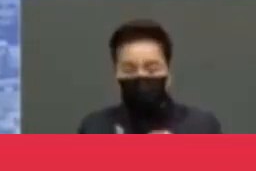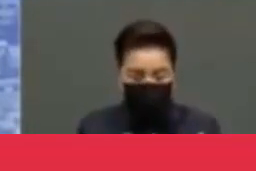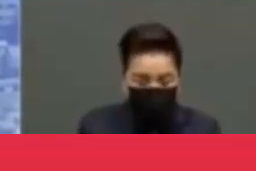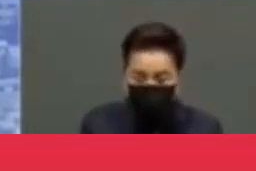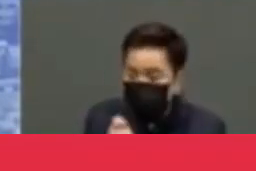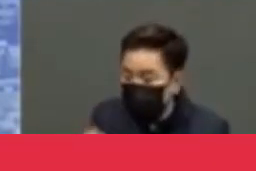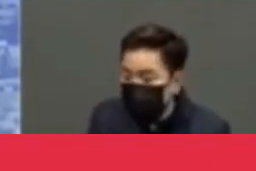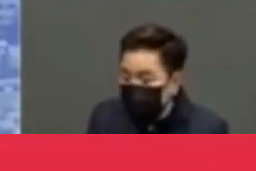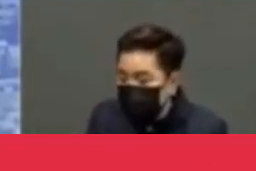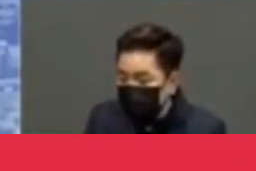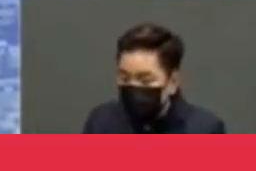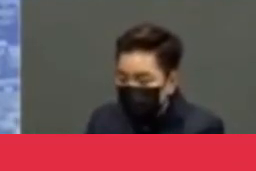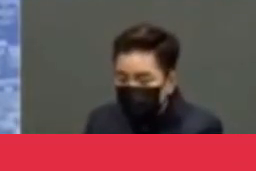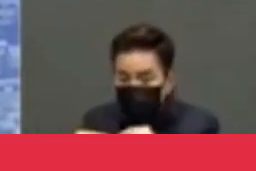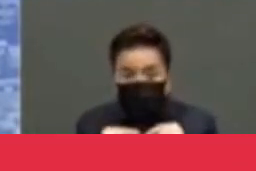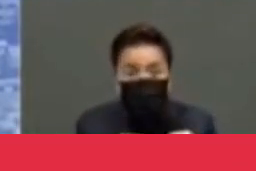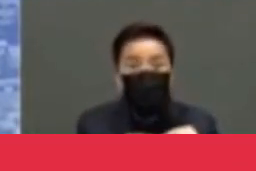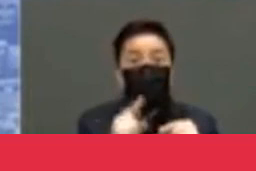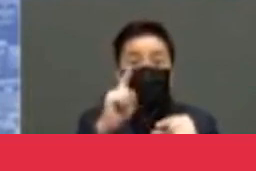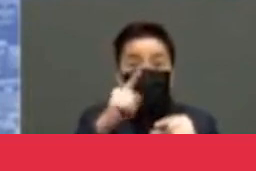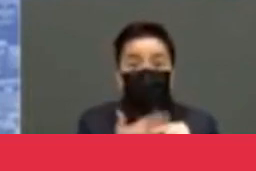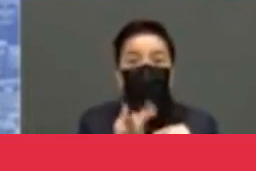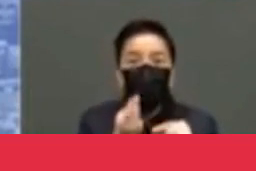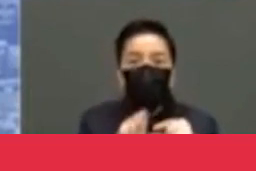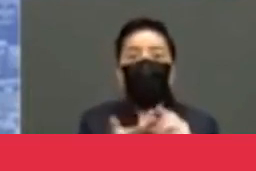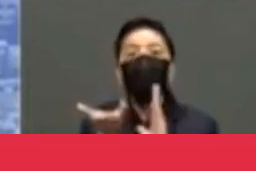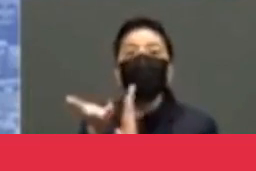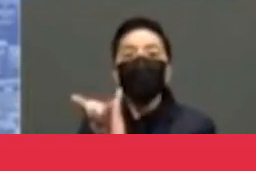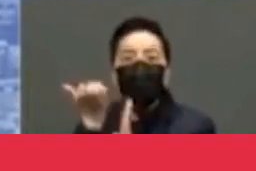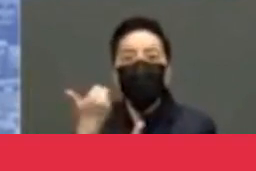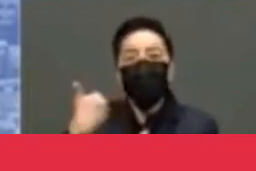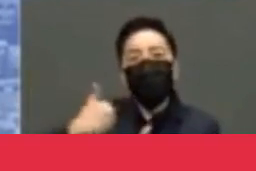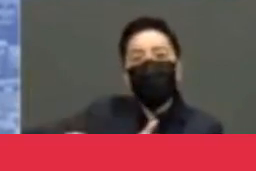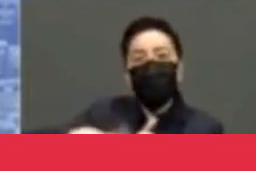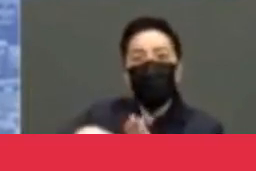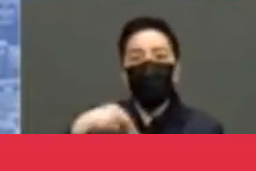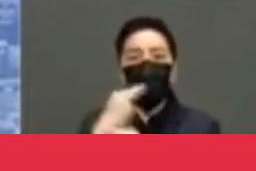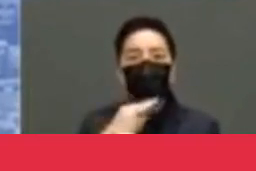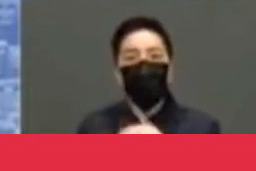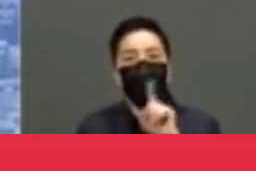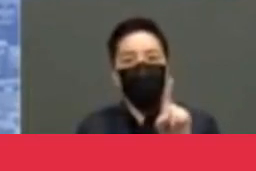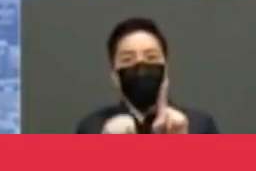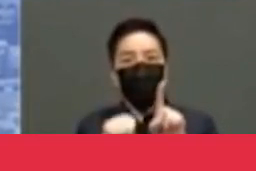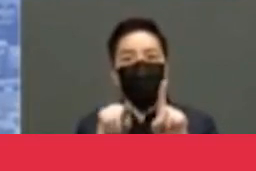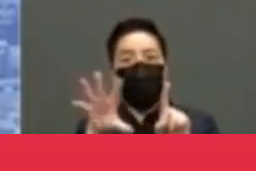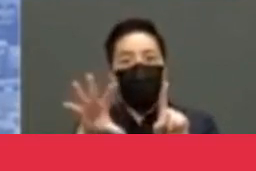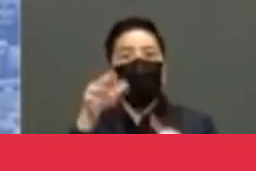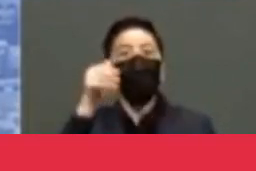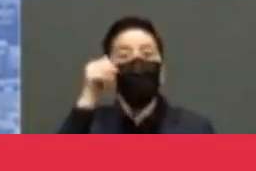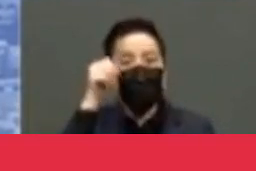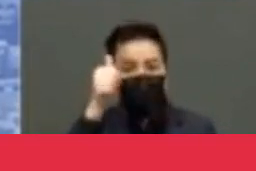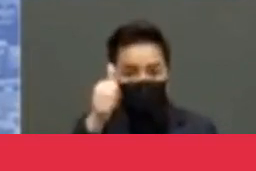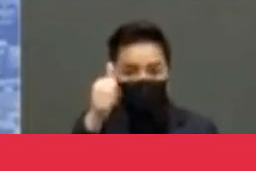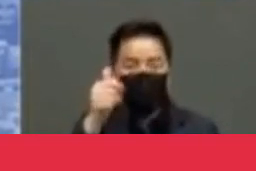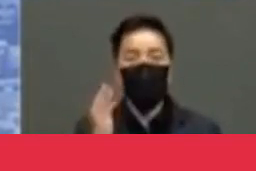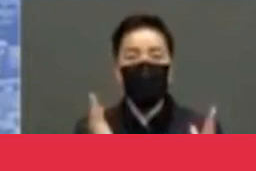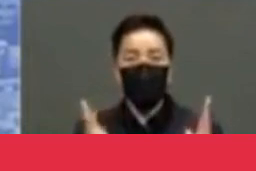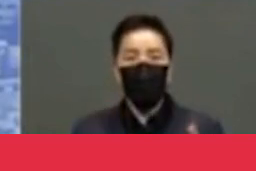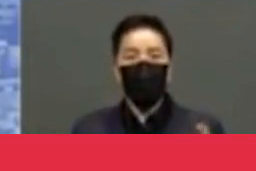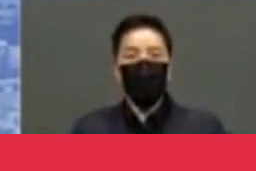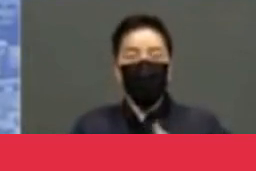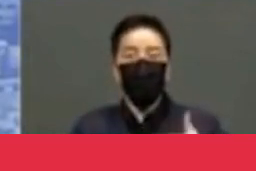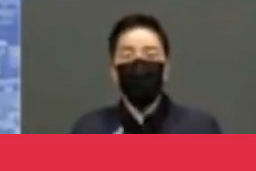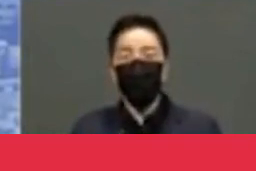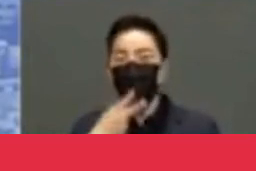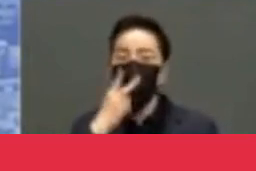13:15 น.สบคเผยไทยฉีดวัคซีนทั่วประเทศแตะ80,490,000 โดสห่วงมีคลัสเตอร์ทอดกฐินหลายจังหวัด